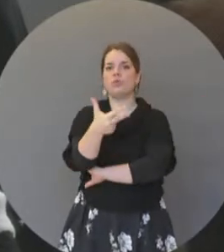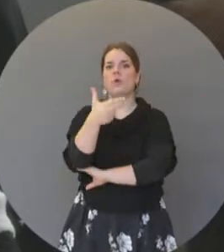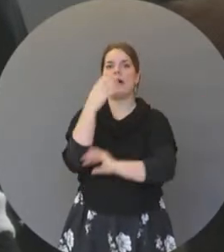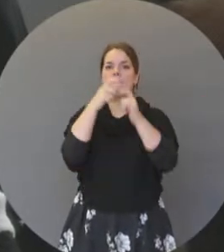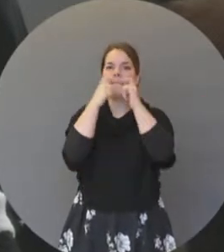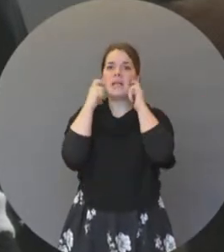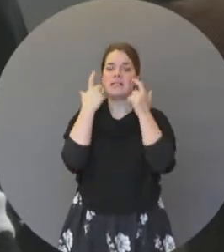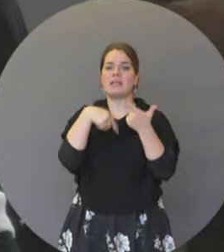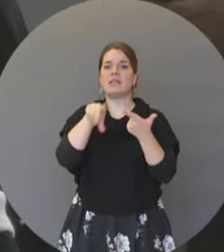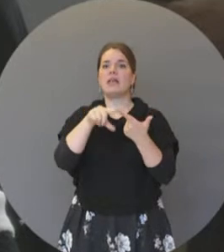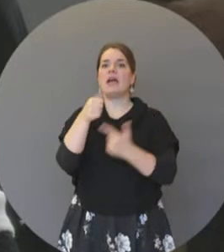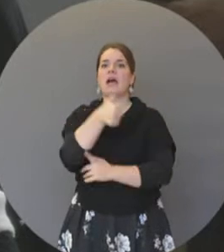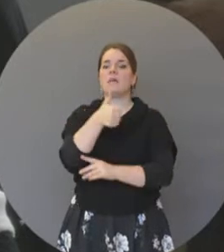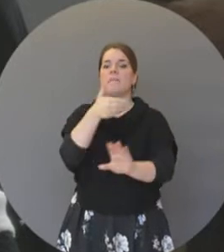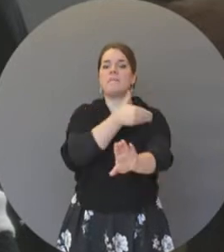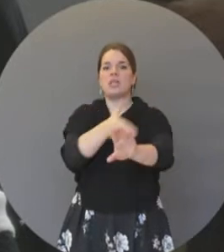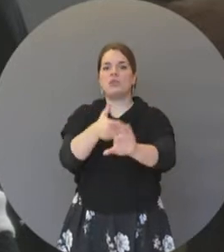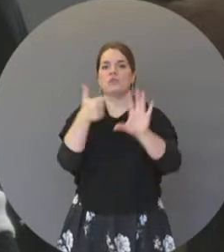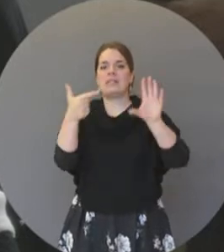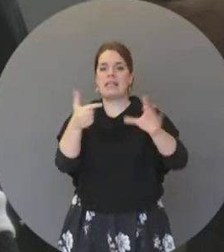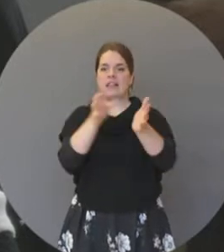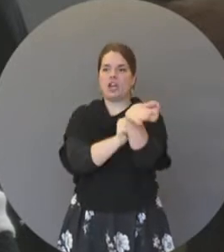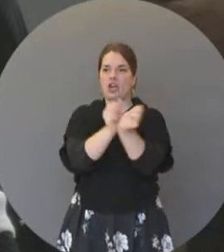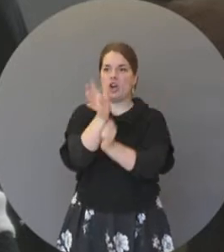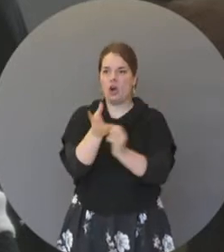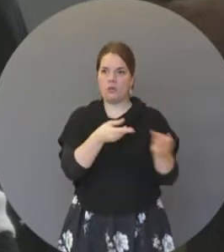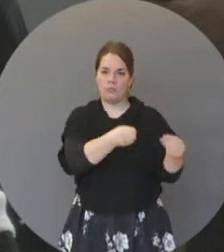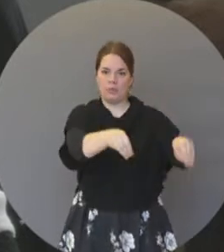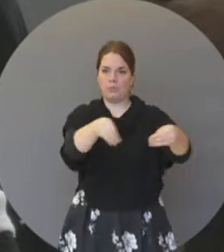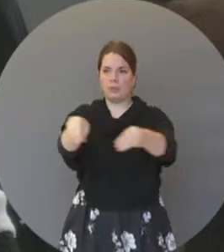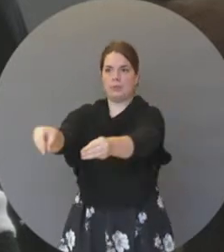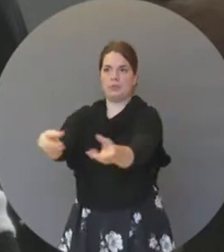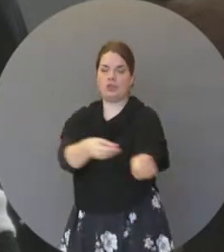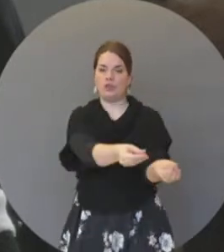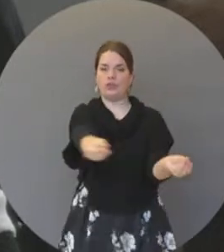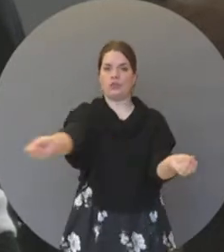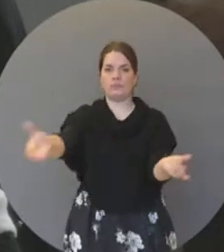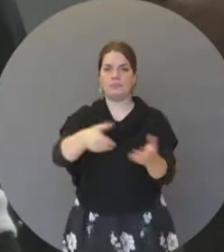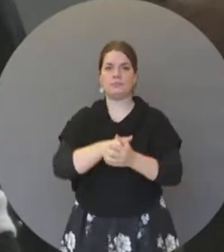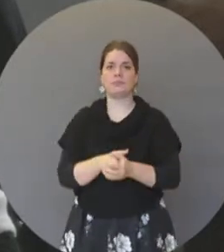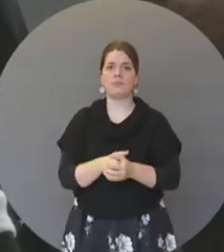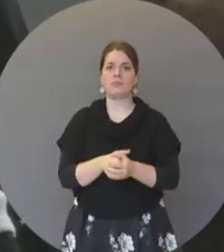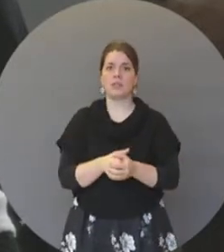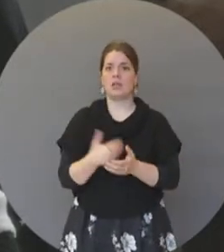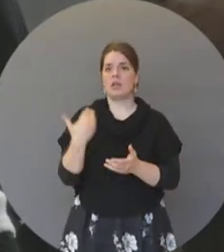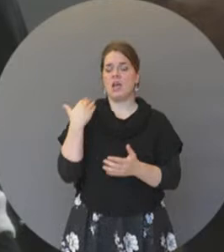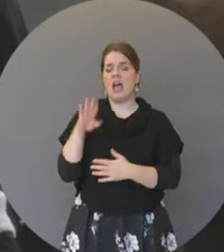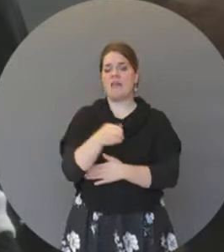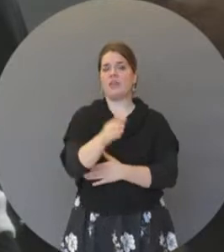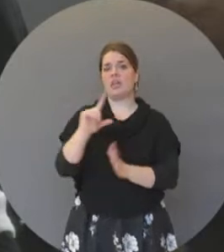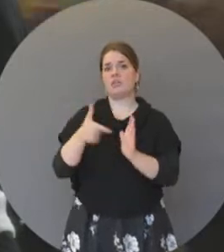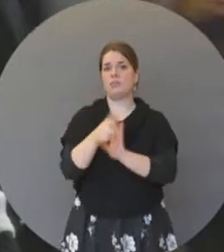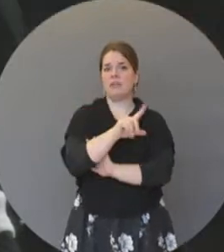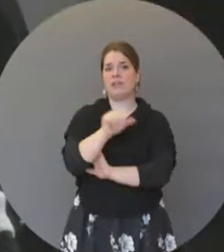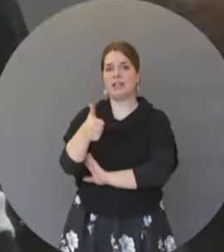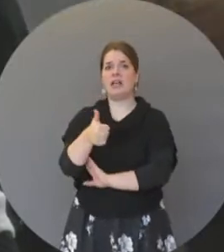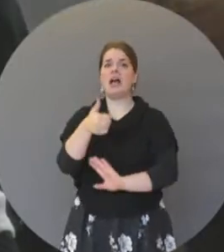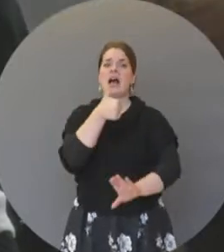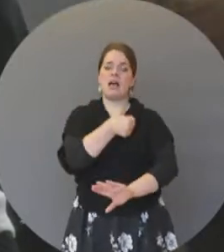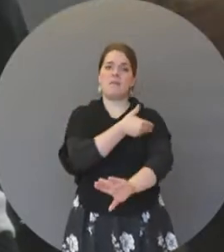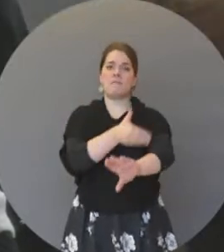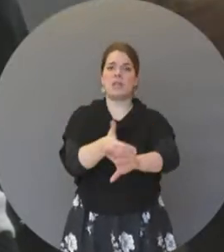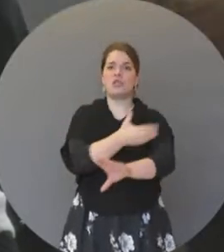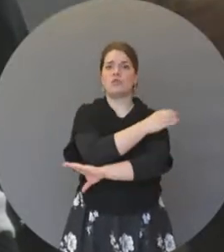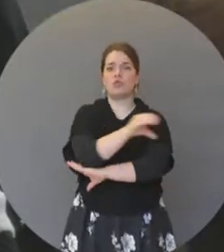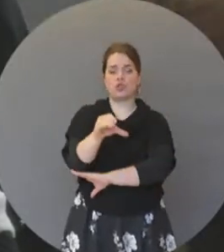distribués en avril 2021 une nouvelle enveloppe d'un million 100 € à la destination des SADs